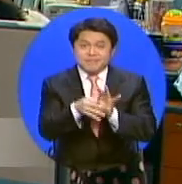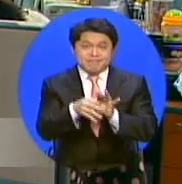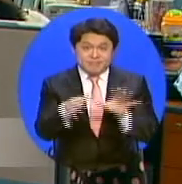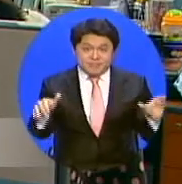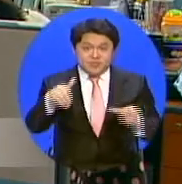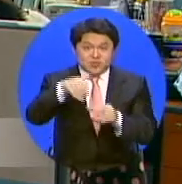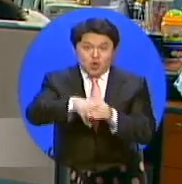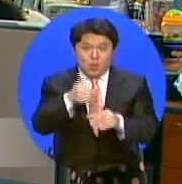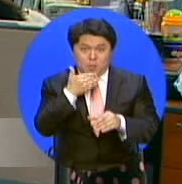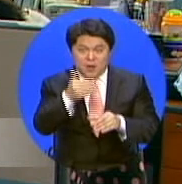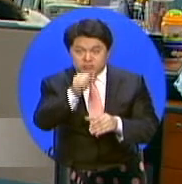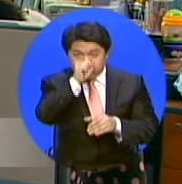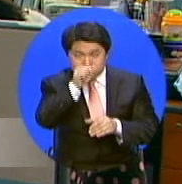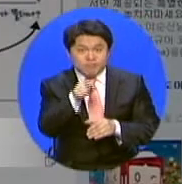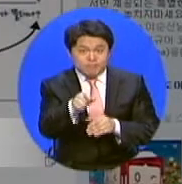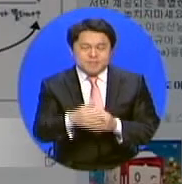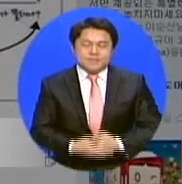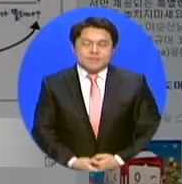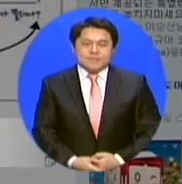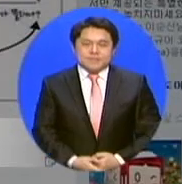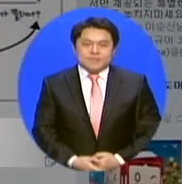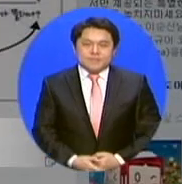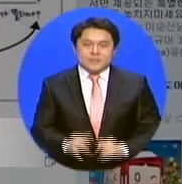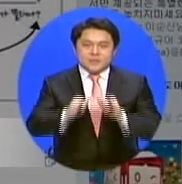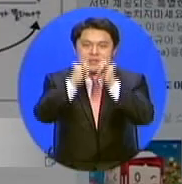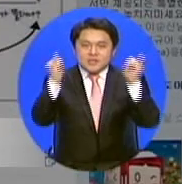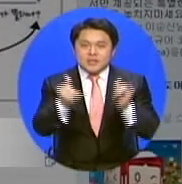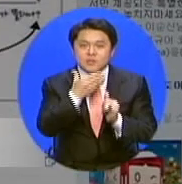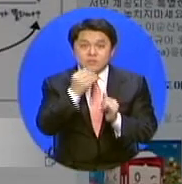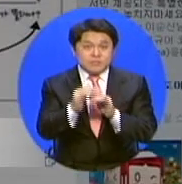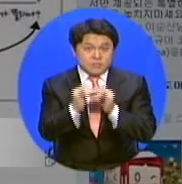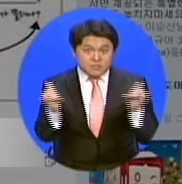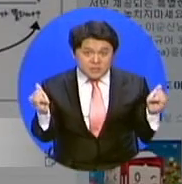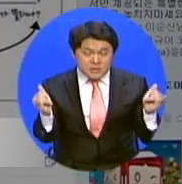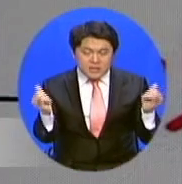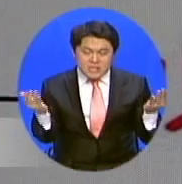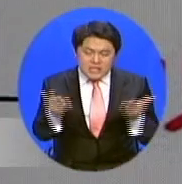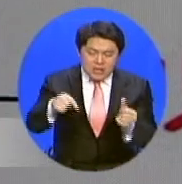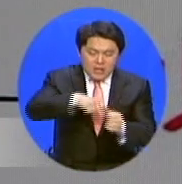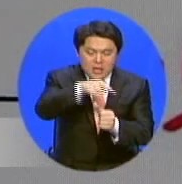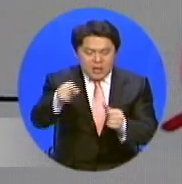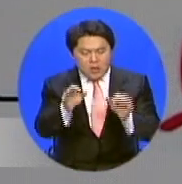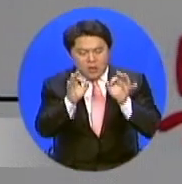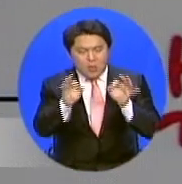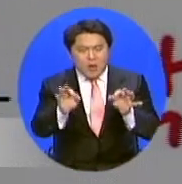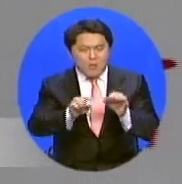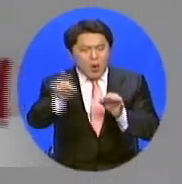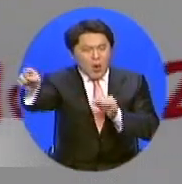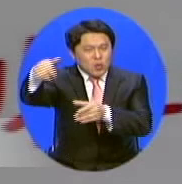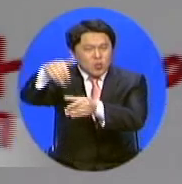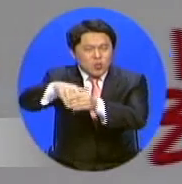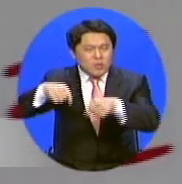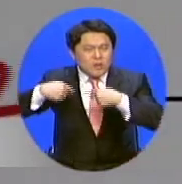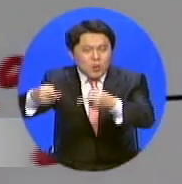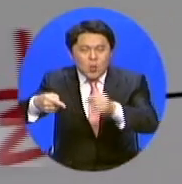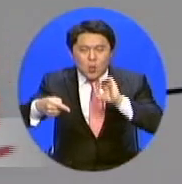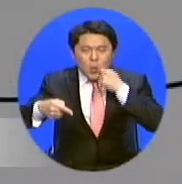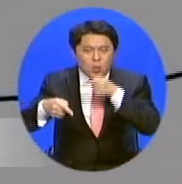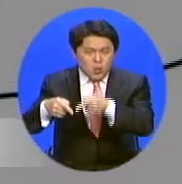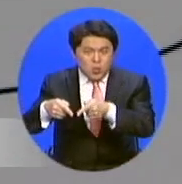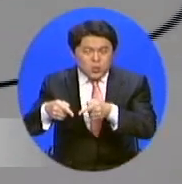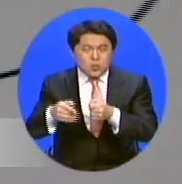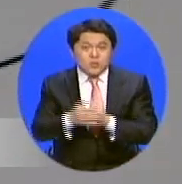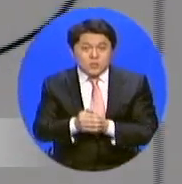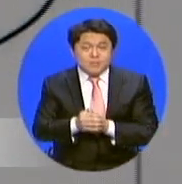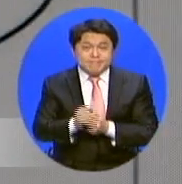않고 투표를 할 수 있는 이런 장점이 있습니다. 이 사회복지사분들 근로 여건이 썩 좋지 않다 보니까 이 투표소까지 가는 것이